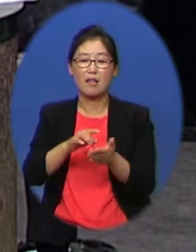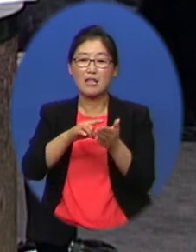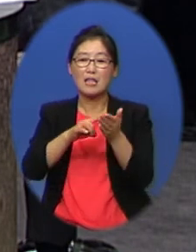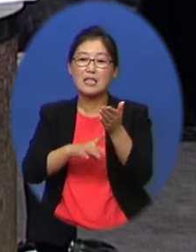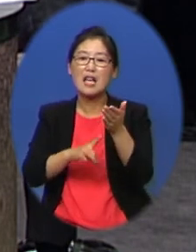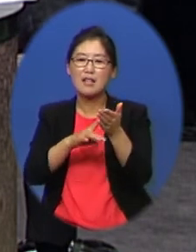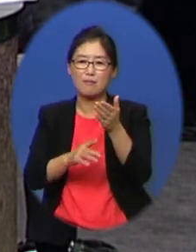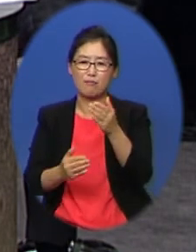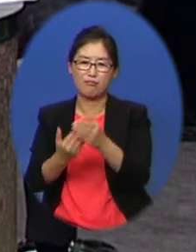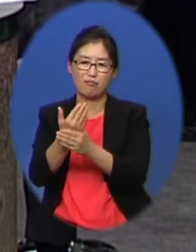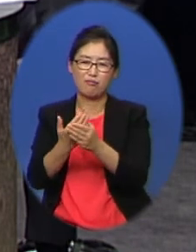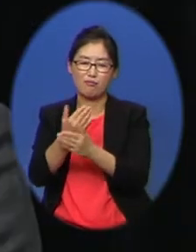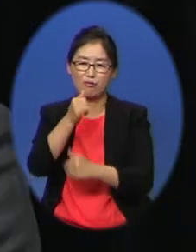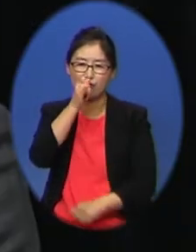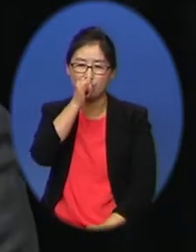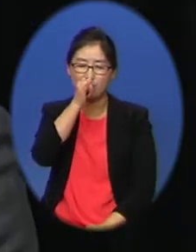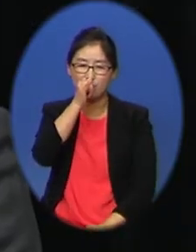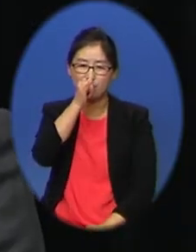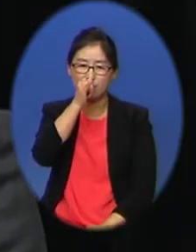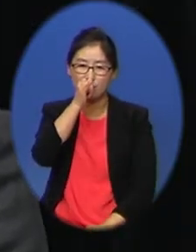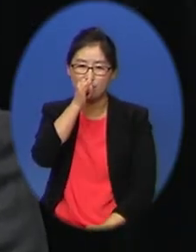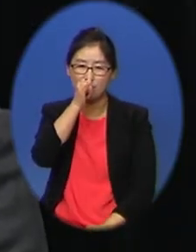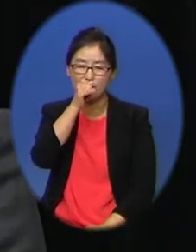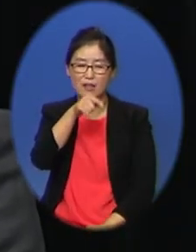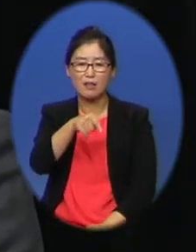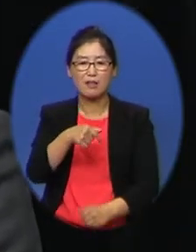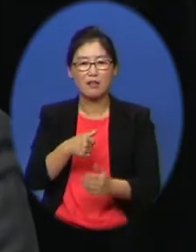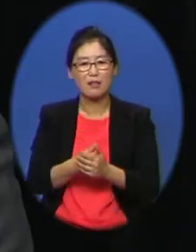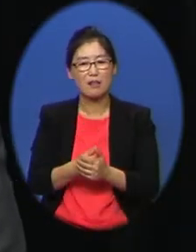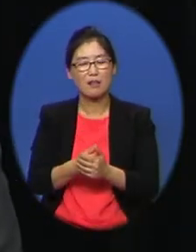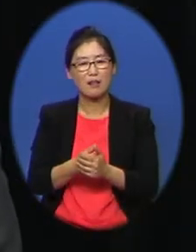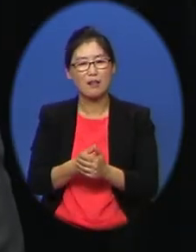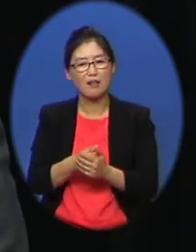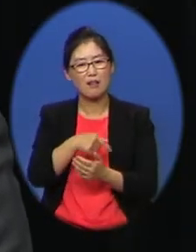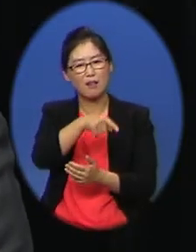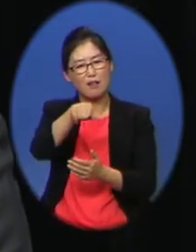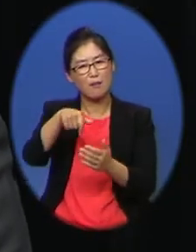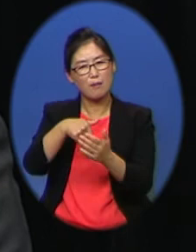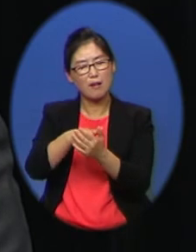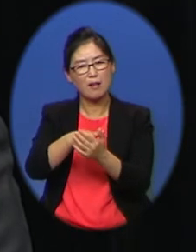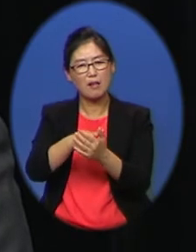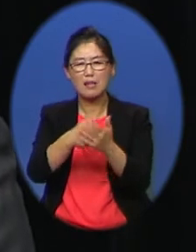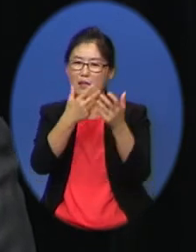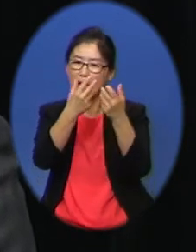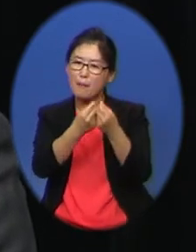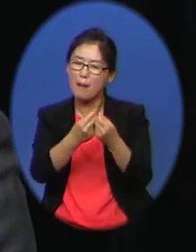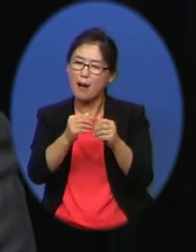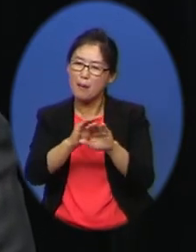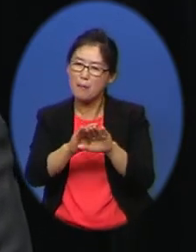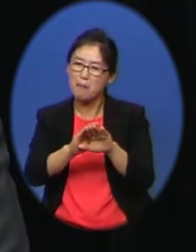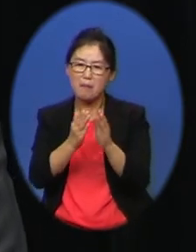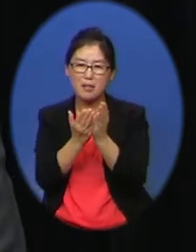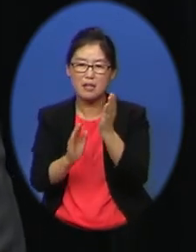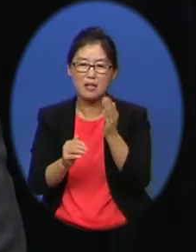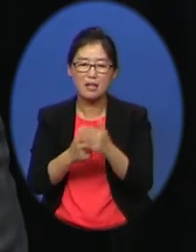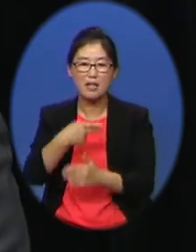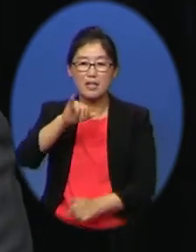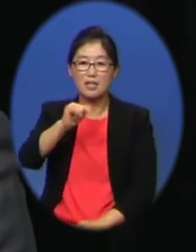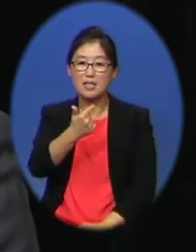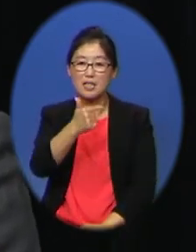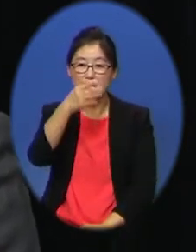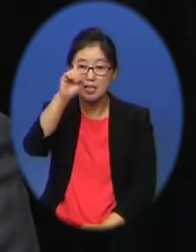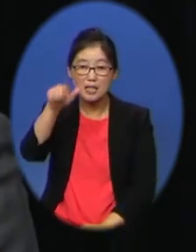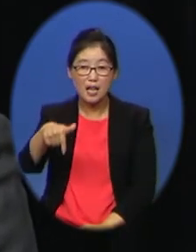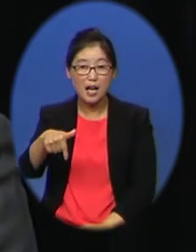문제가 발생한다는 점에서도 사례와 같은 경우 경제적이지 못합니다. 이때 신탁을 이용하게 되면 자녀들이 수탁자가